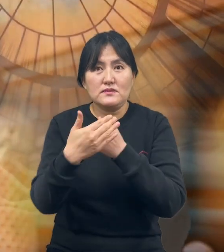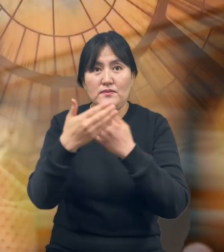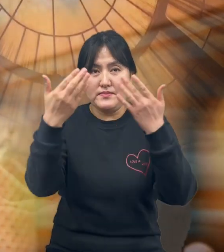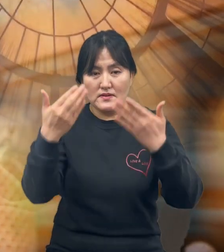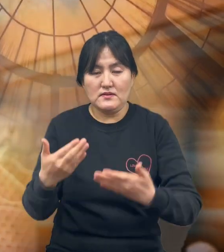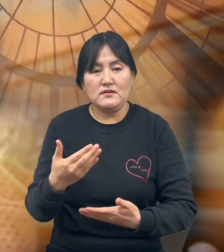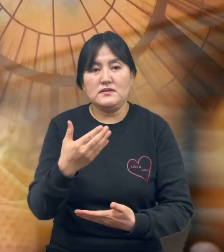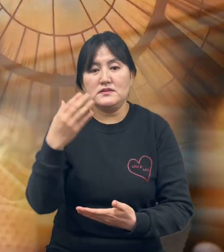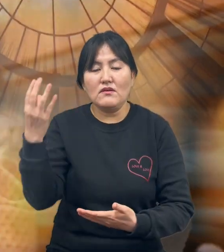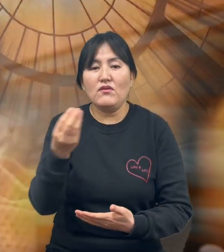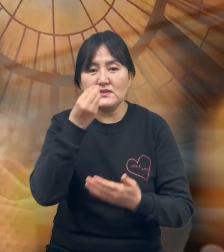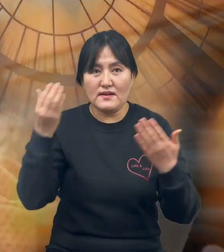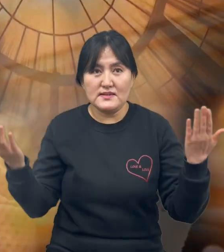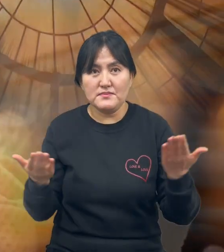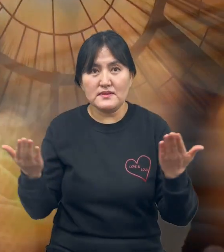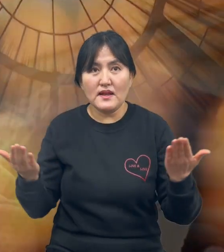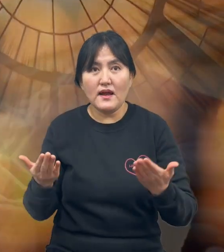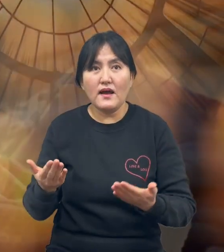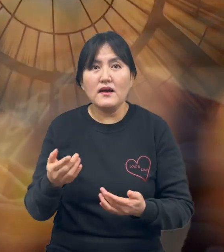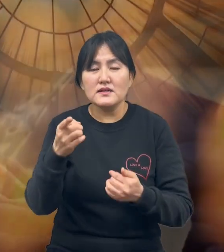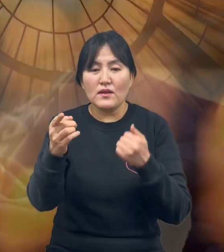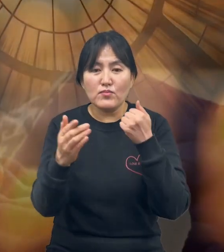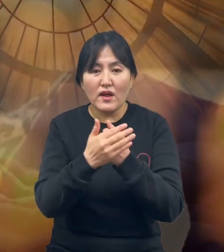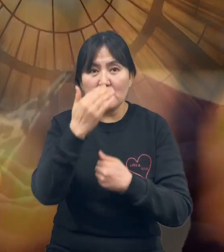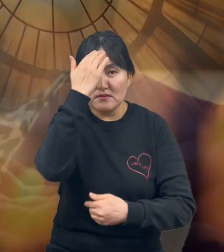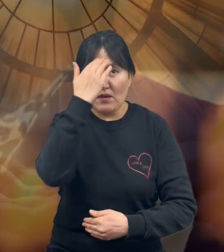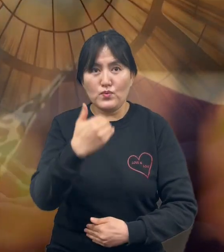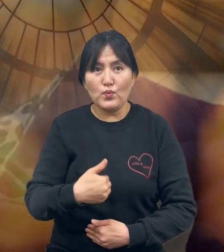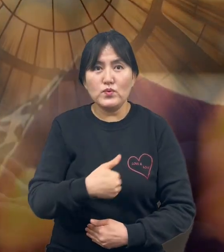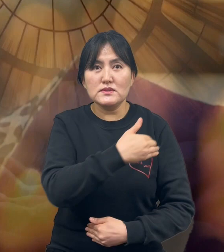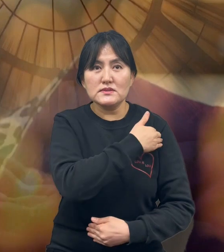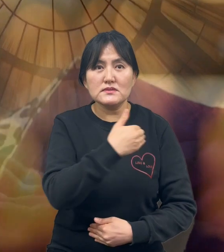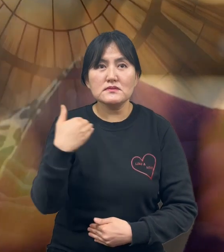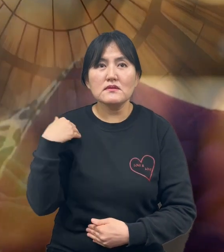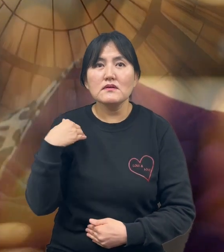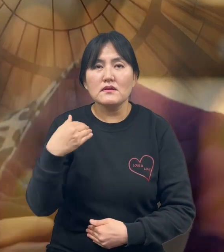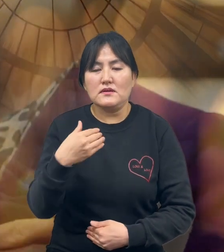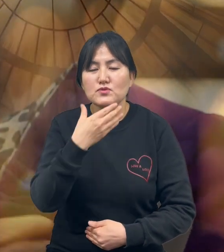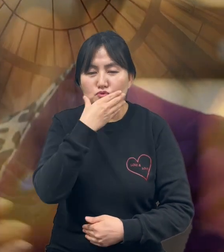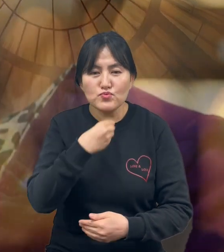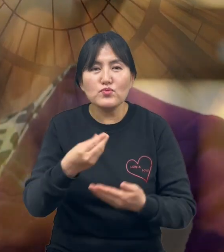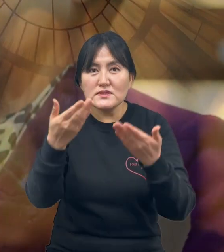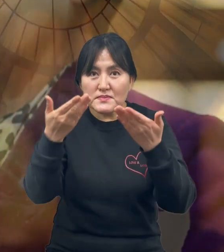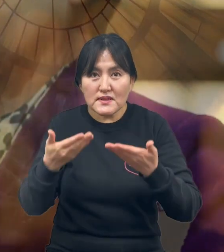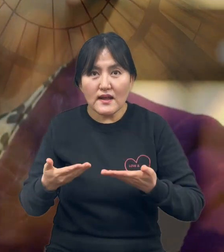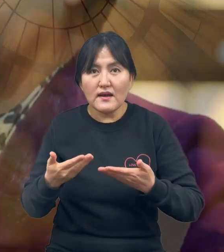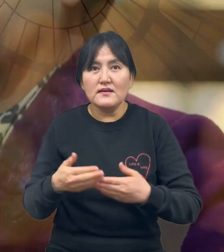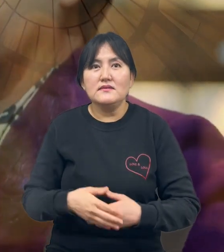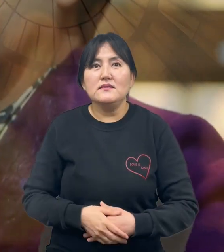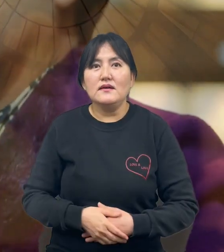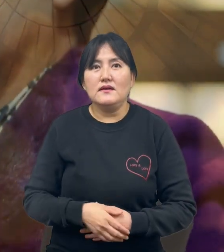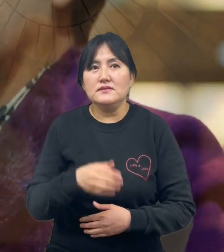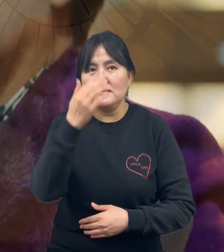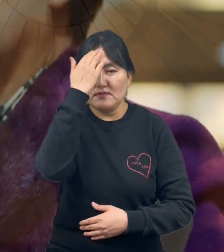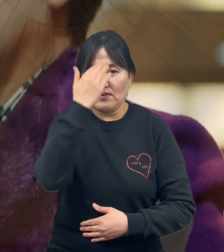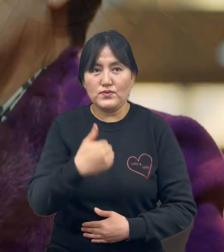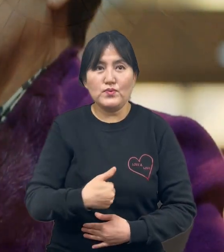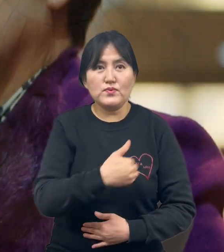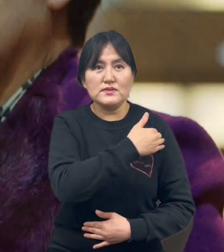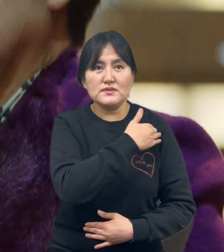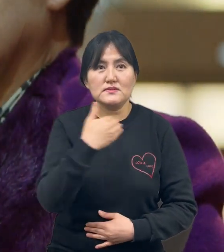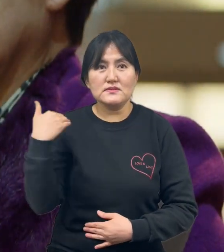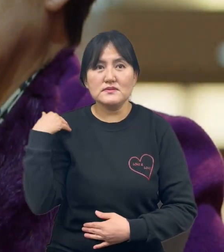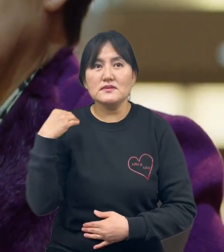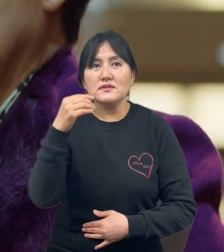해주는 준성사인 것입니다. 그러므로 성호를 긋는 것은 나 스스로를 축복하는 것입니다.